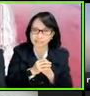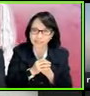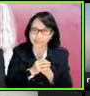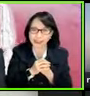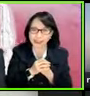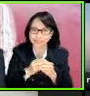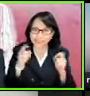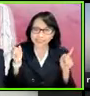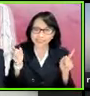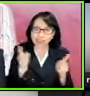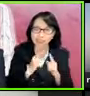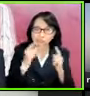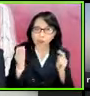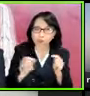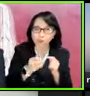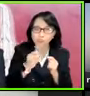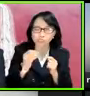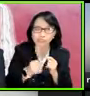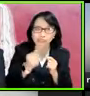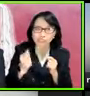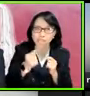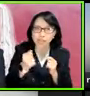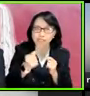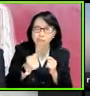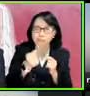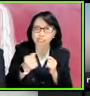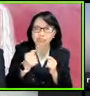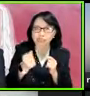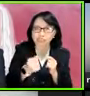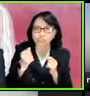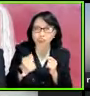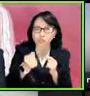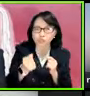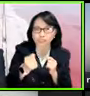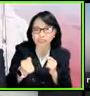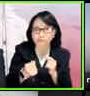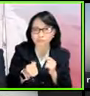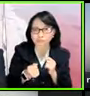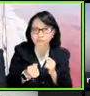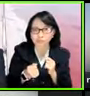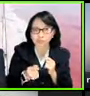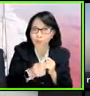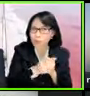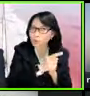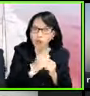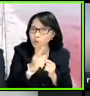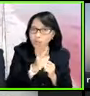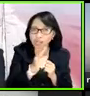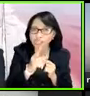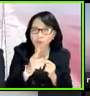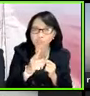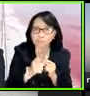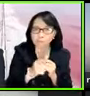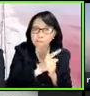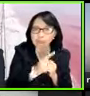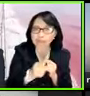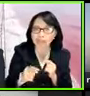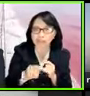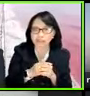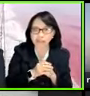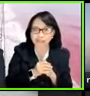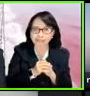sudah sudah ketika Paulus dengan semangat memberitakan sound doktrin orang-orang Yahudi